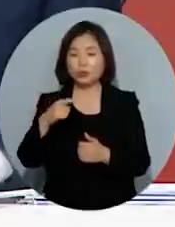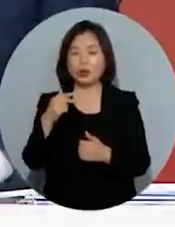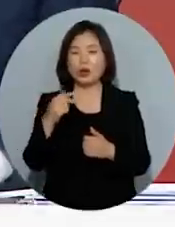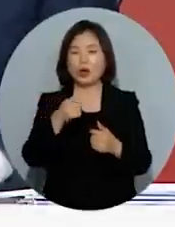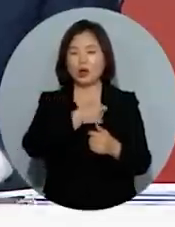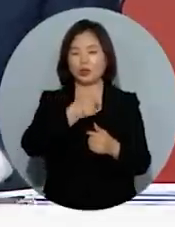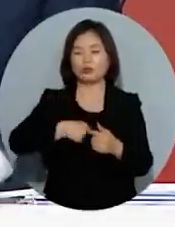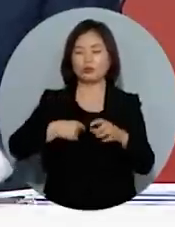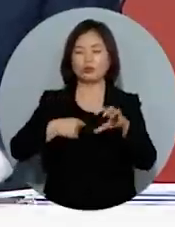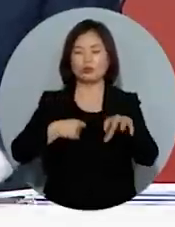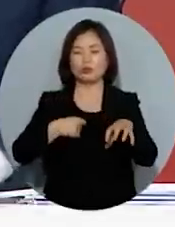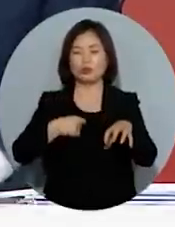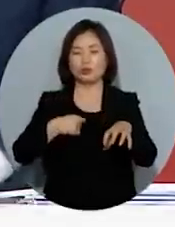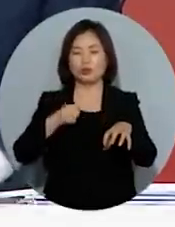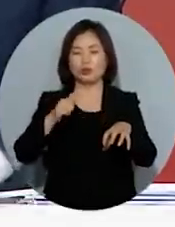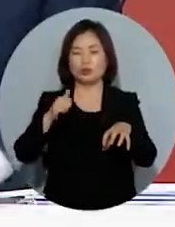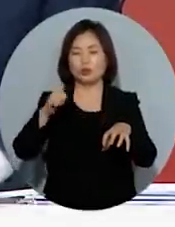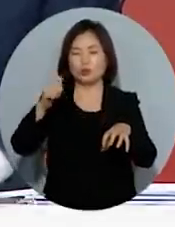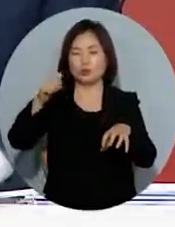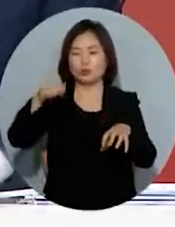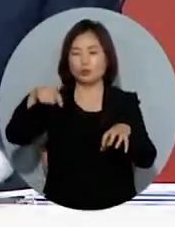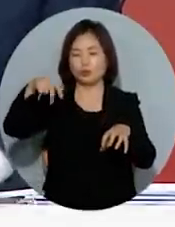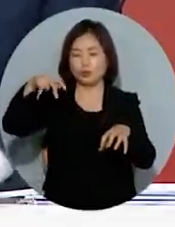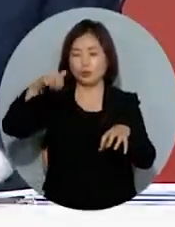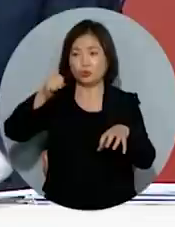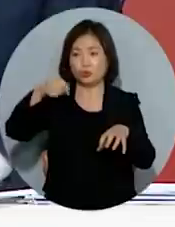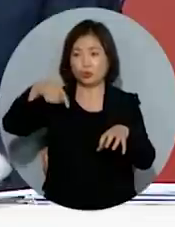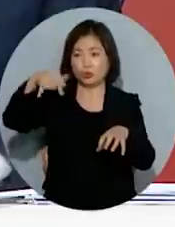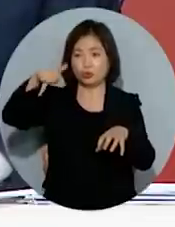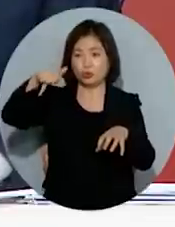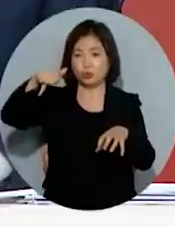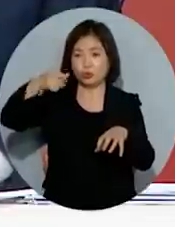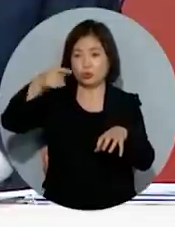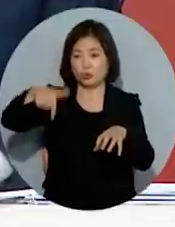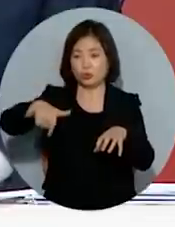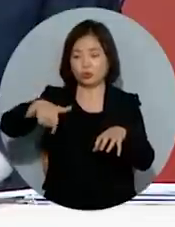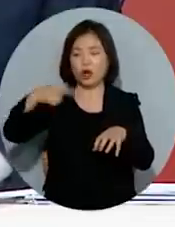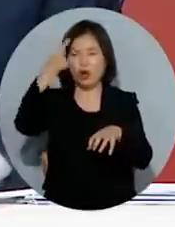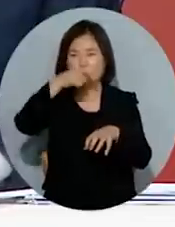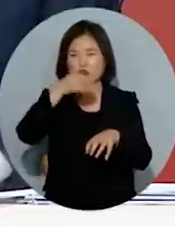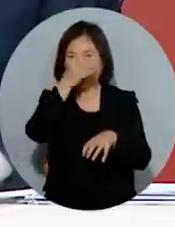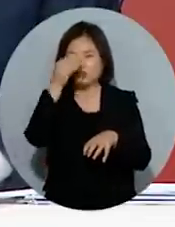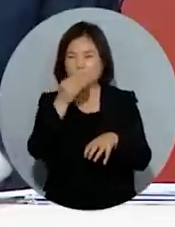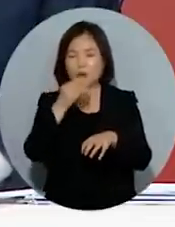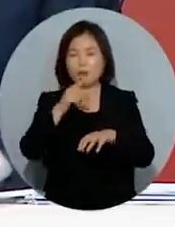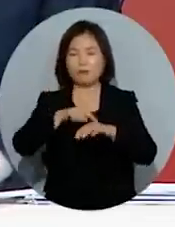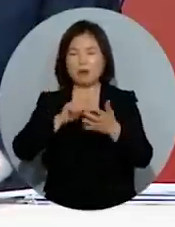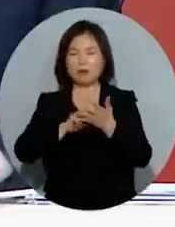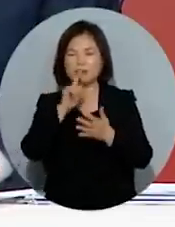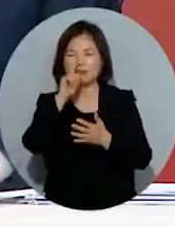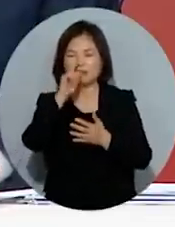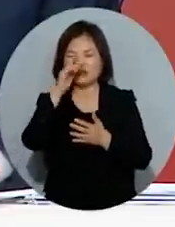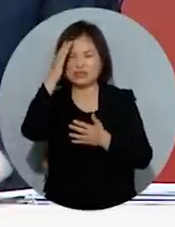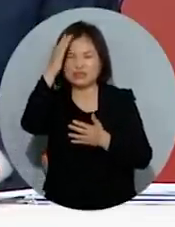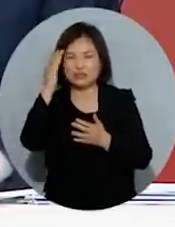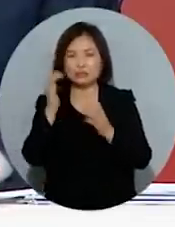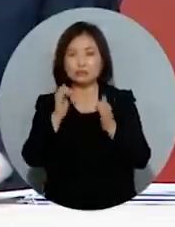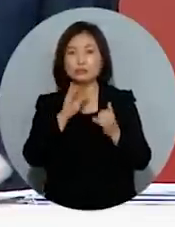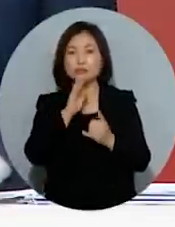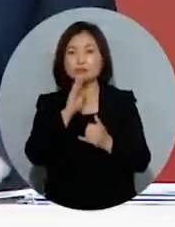중국의 제왕학이죠. 예, 후흑이라는 게 얼굴이 두껍고 마음이 시커먼 그 맞죠?